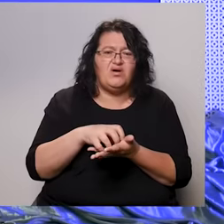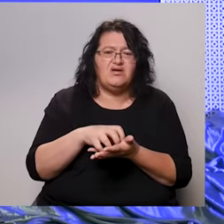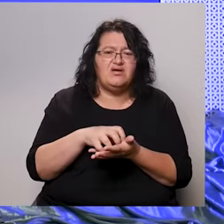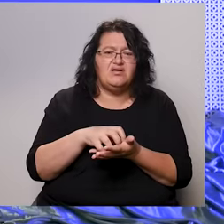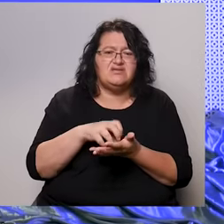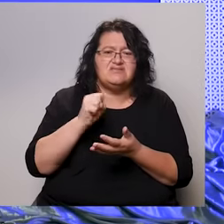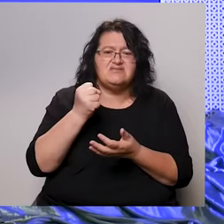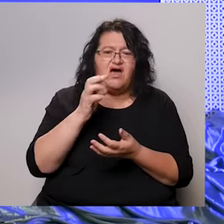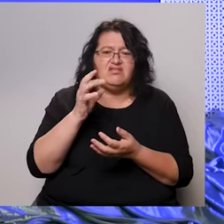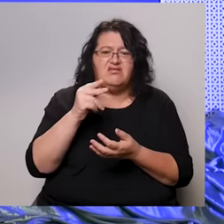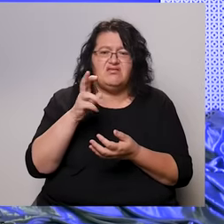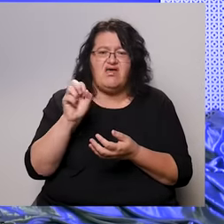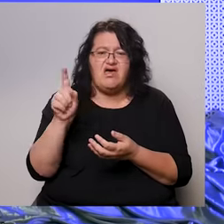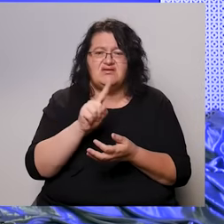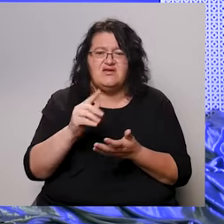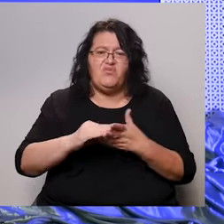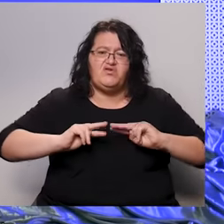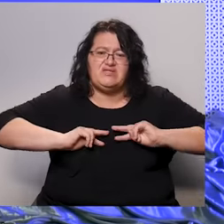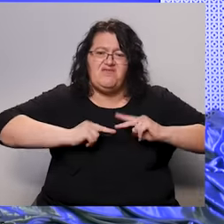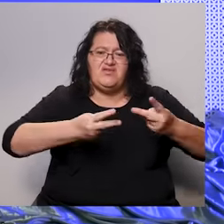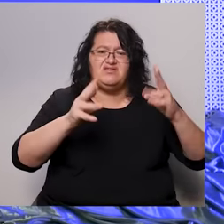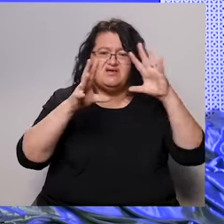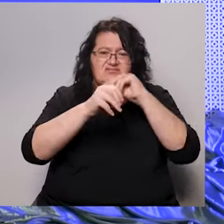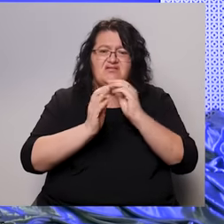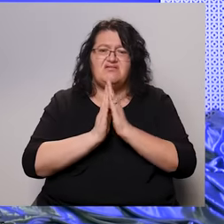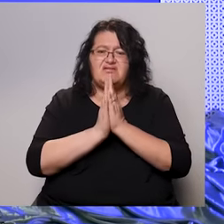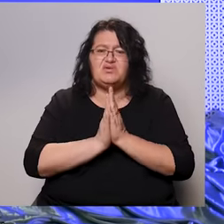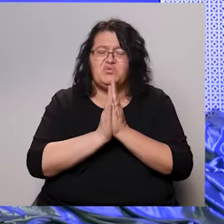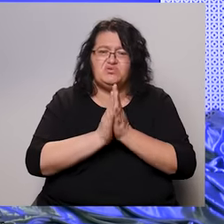sat chinez, dacă nu mă înșel. Am fost invitați acolo la o seară de rugăciune.